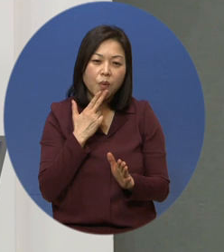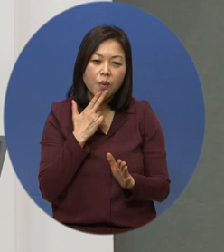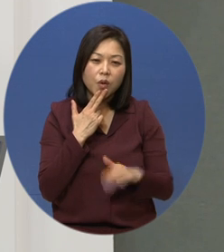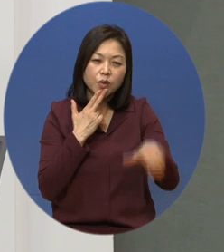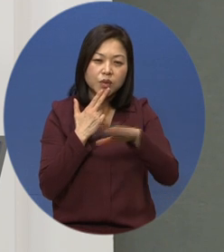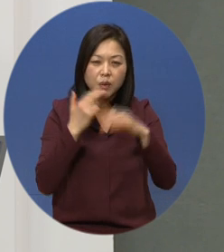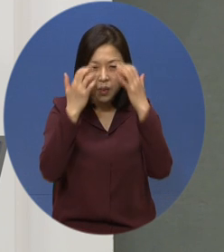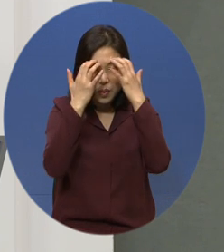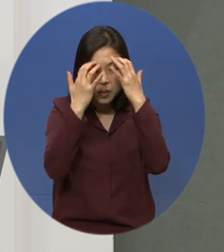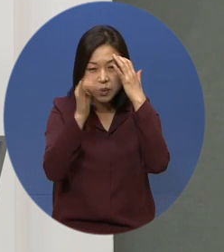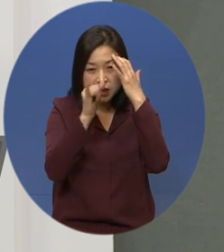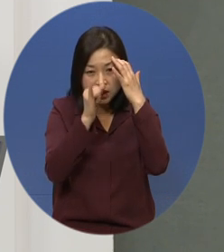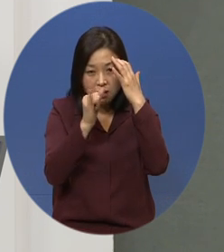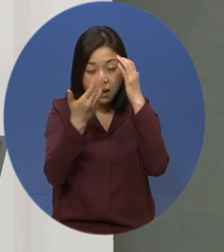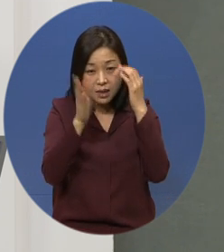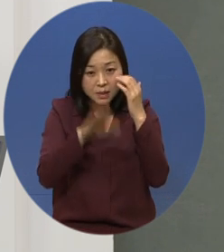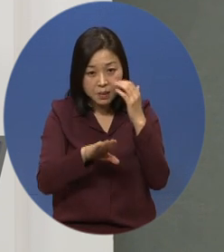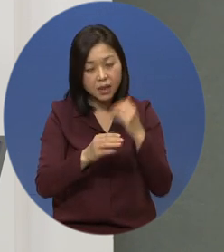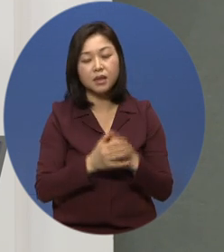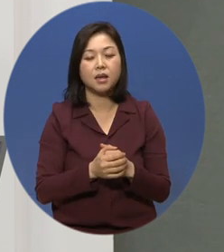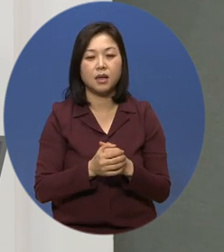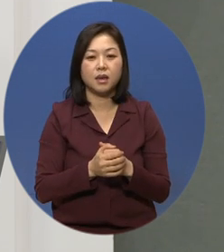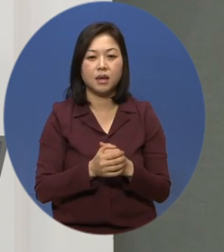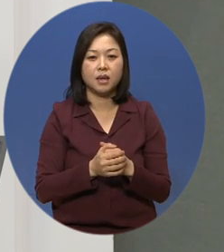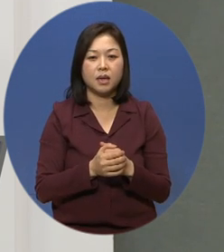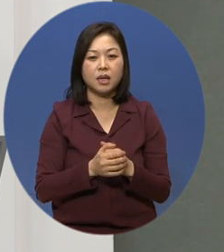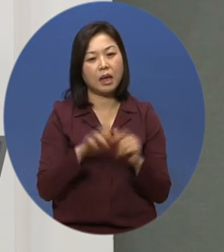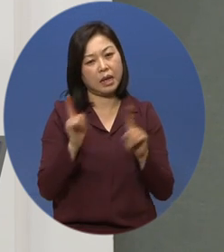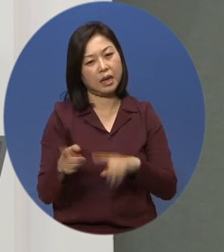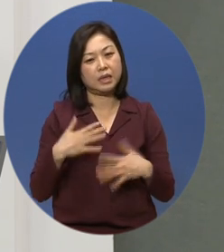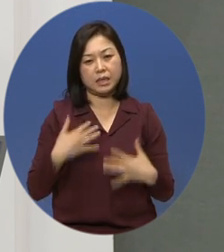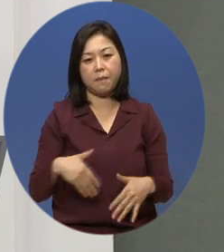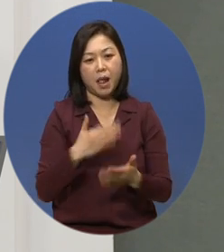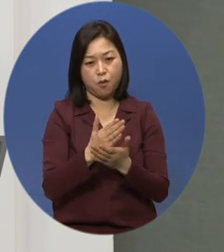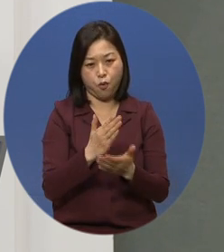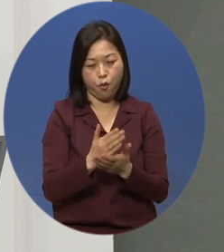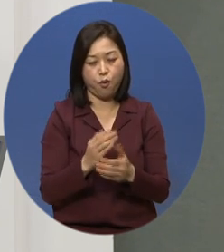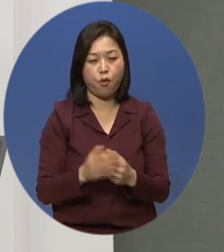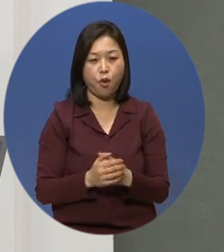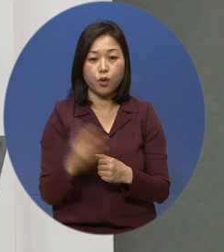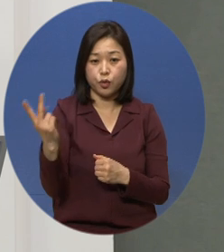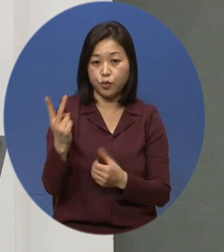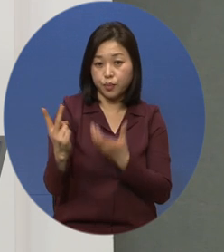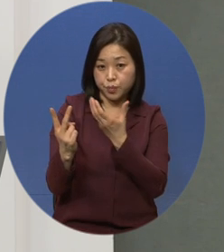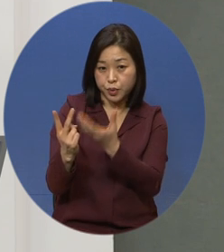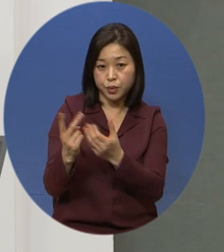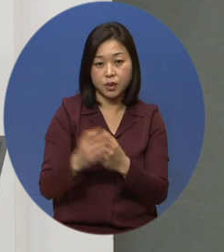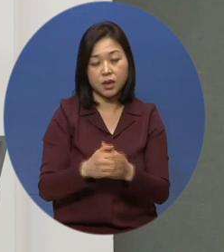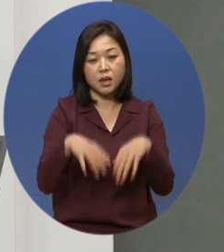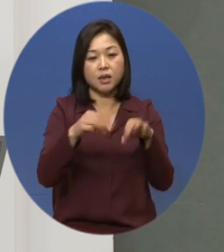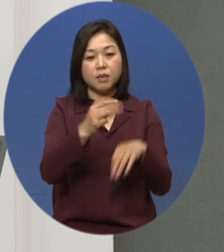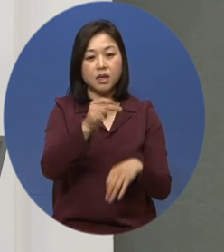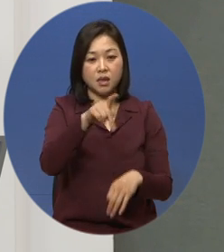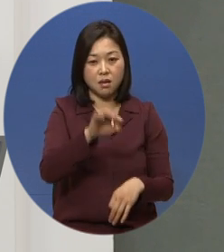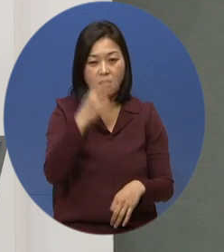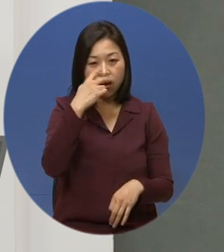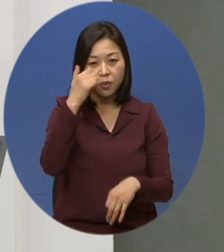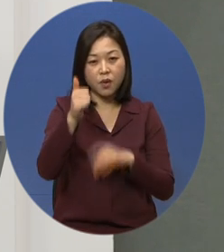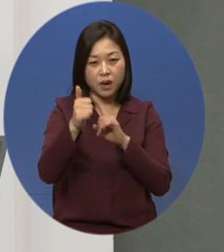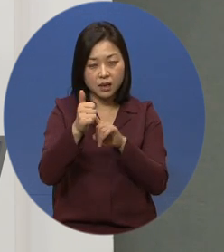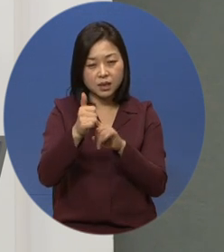괴롭히고 있습니다 많은 용기를 잃지 않고 이렇게 우리 두 분 김태영 감독 같은